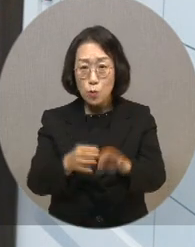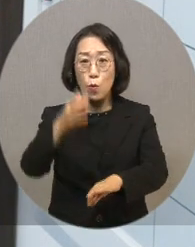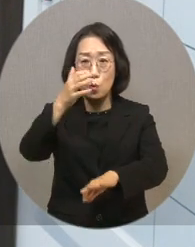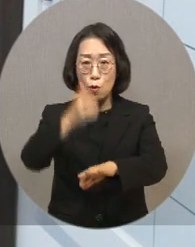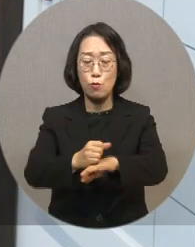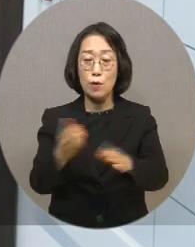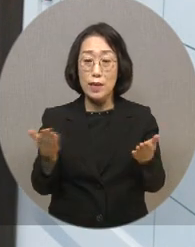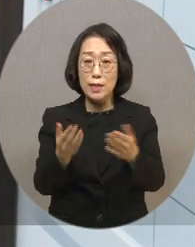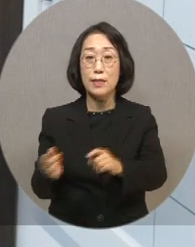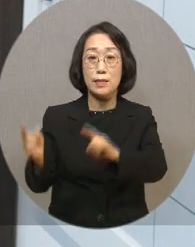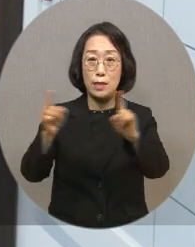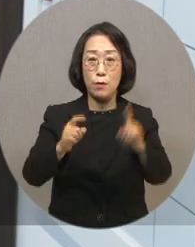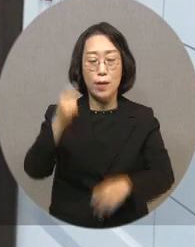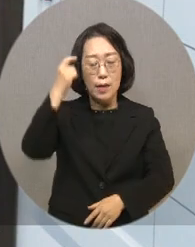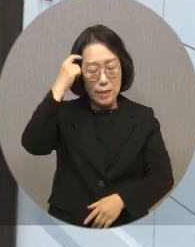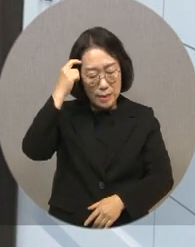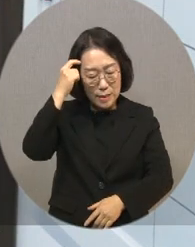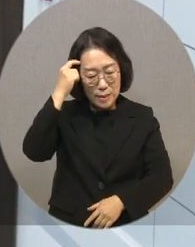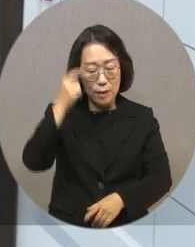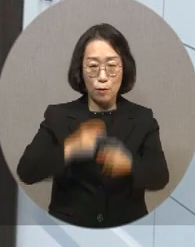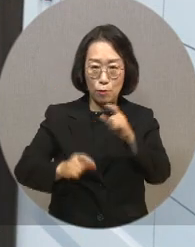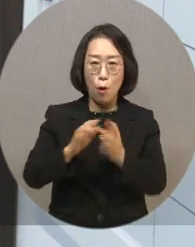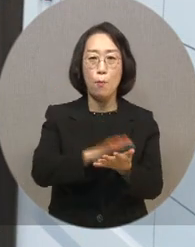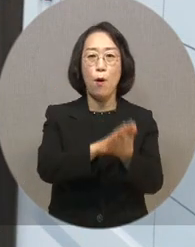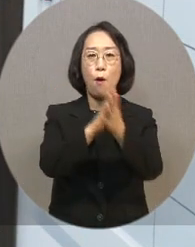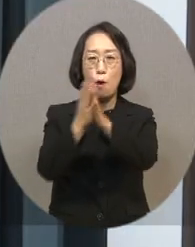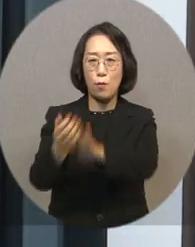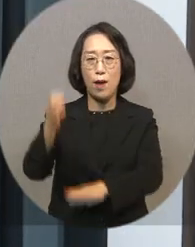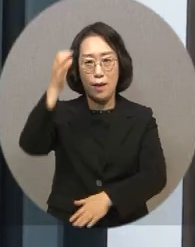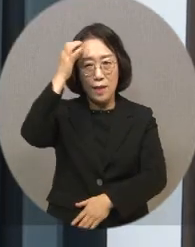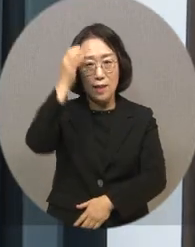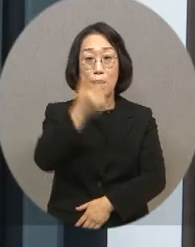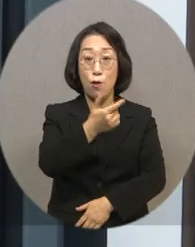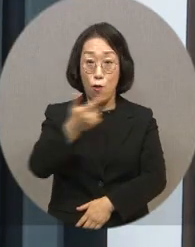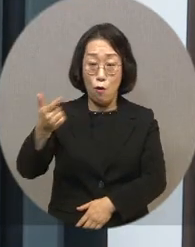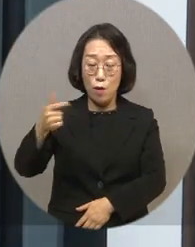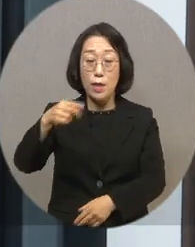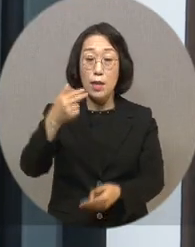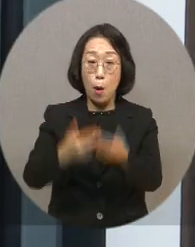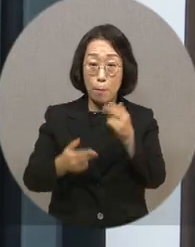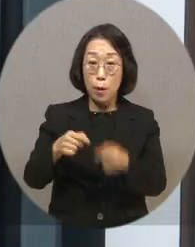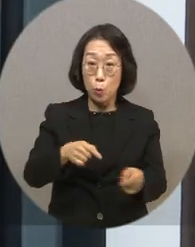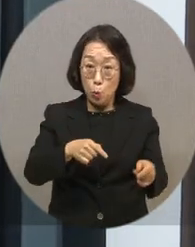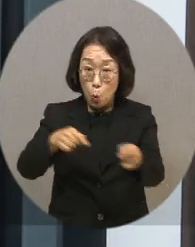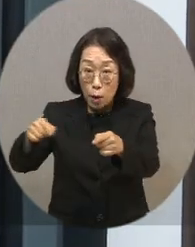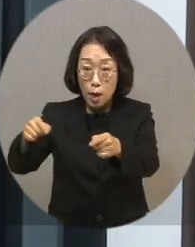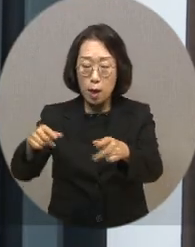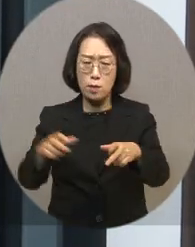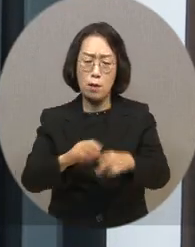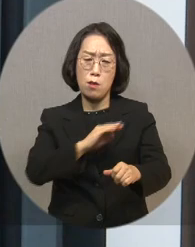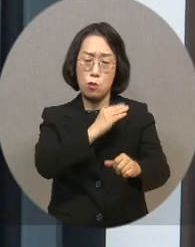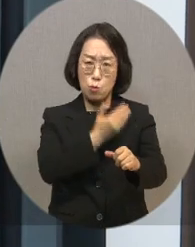대한 성숙한 인식을 기대해볼 수 있을 것 같습니다. 앞으로 협회를 통해 장애인의